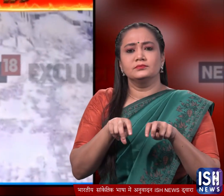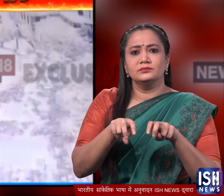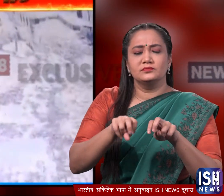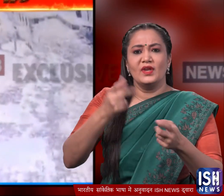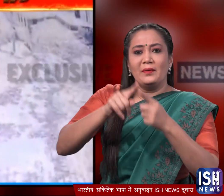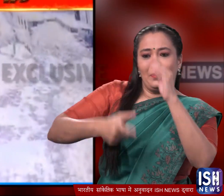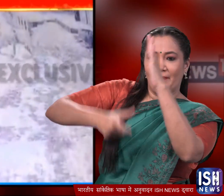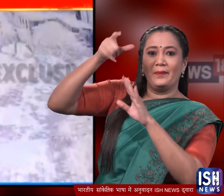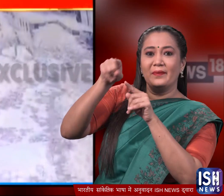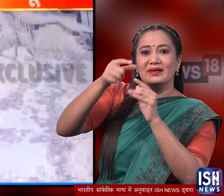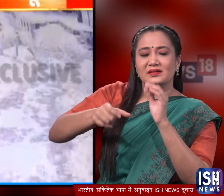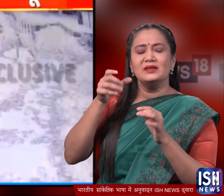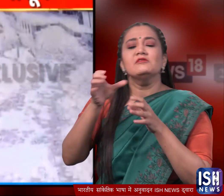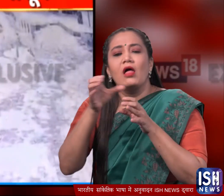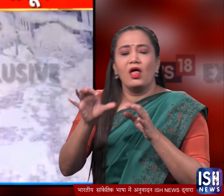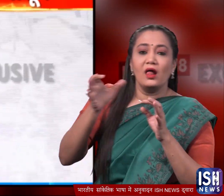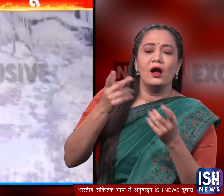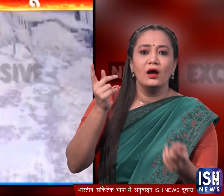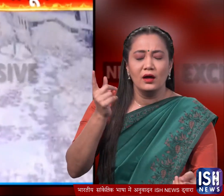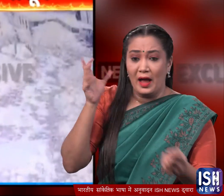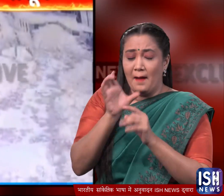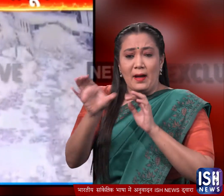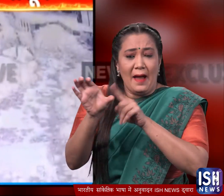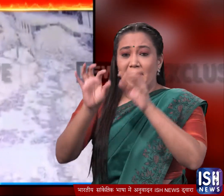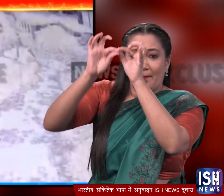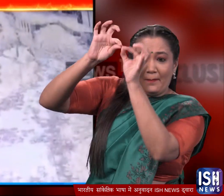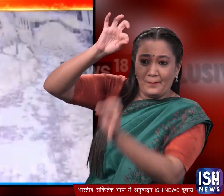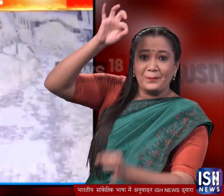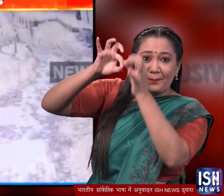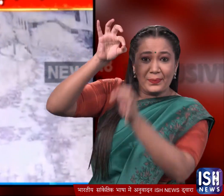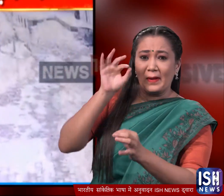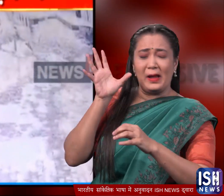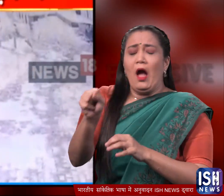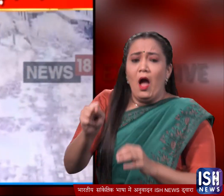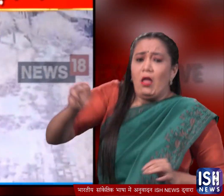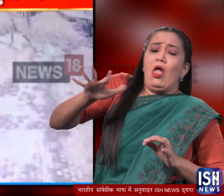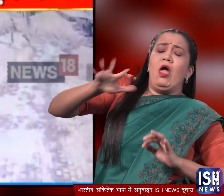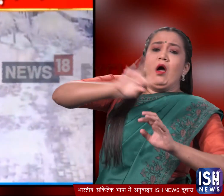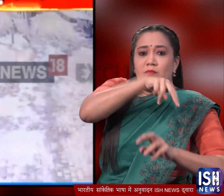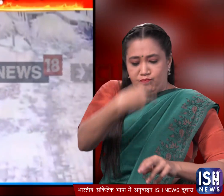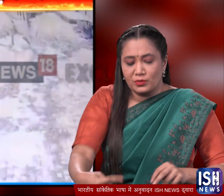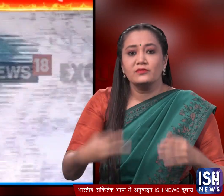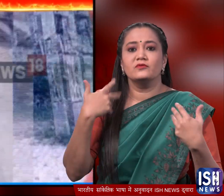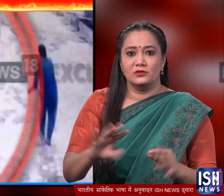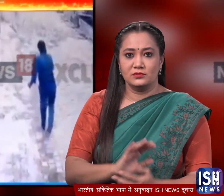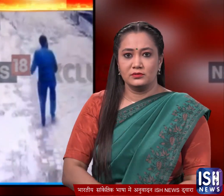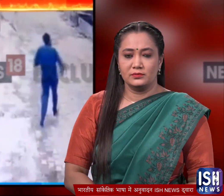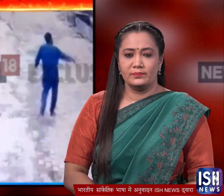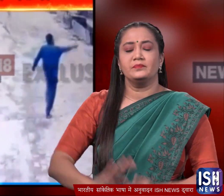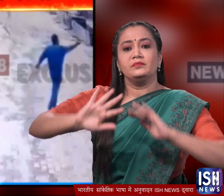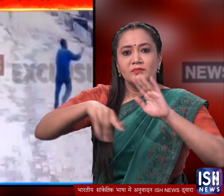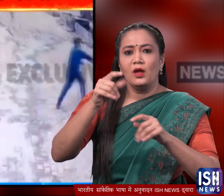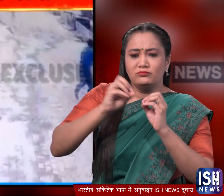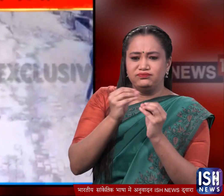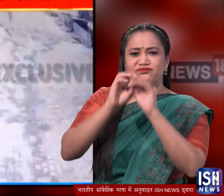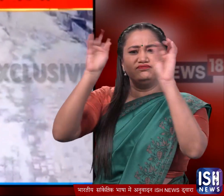बच्चा ट्रांसफार्मर के खंबे को हिलाने की कोशिश करने लगा। जैसे उसका हाथ खंबे से जुड़ी तार पर पड़ा, वो झूलता हुआ जमीन पर लुढ़क गया। इसके बाद वहां